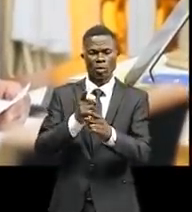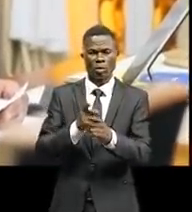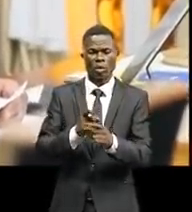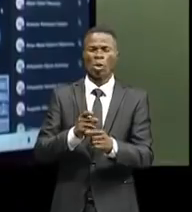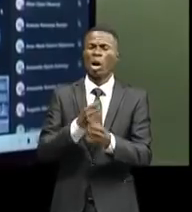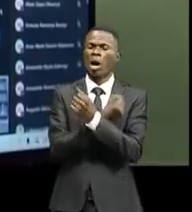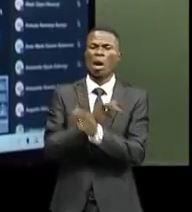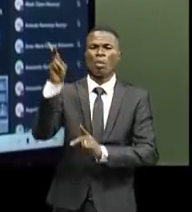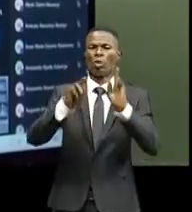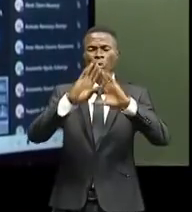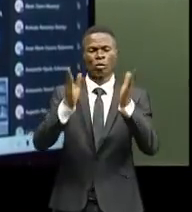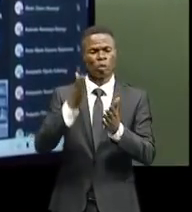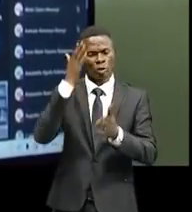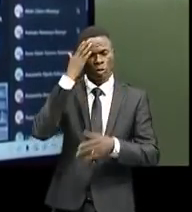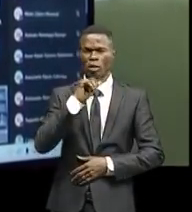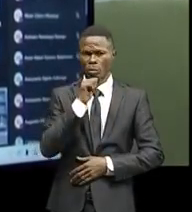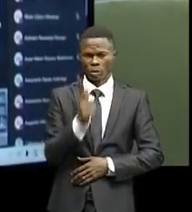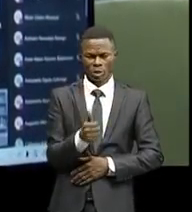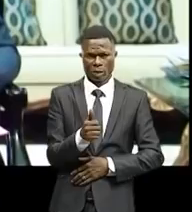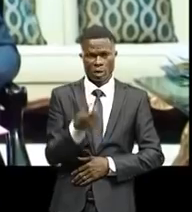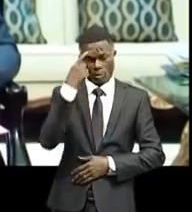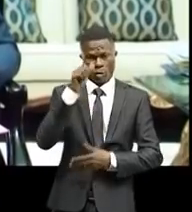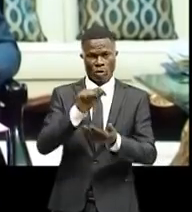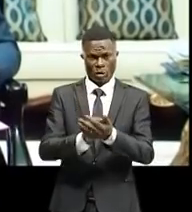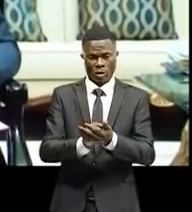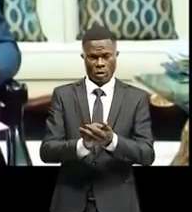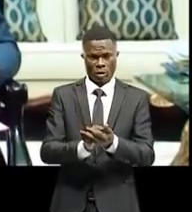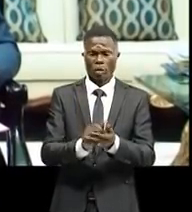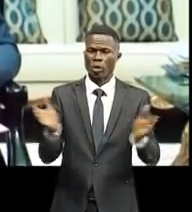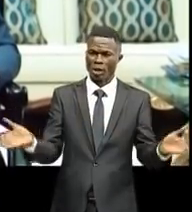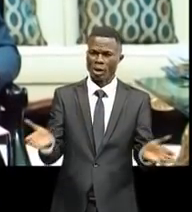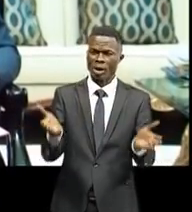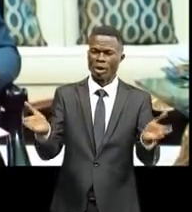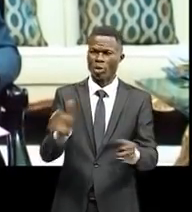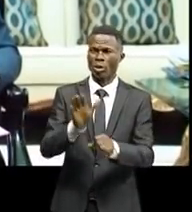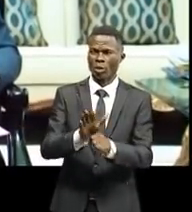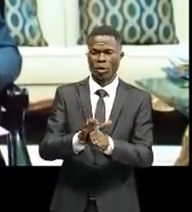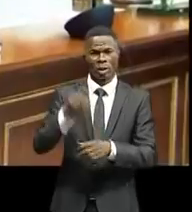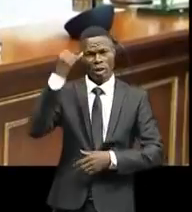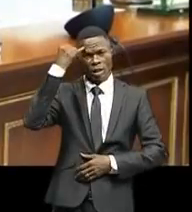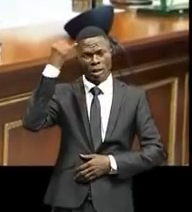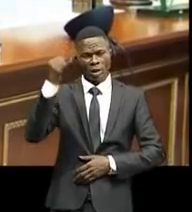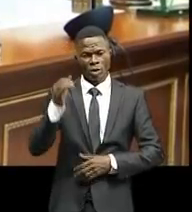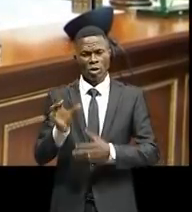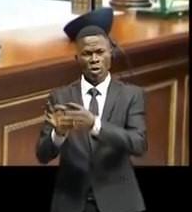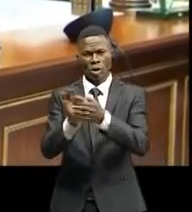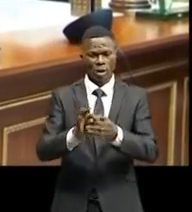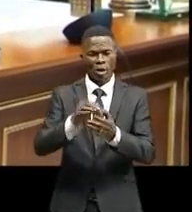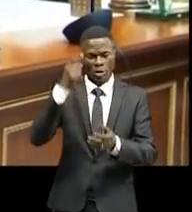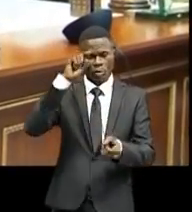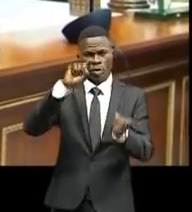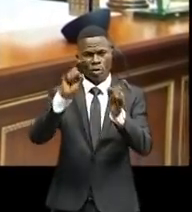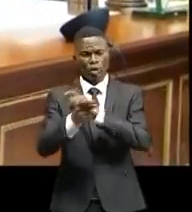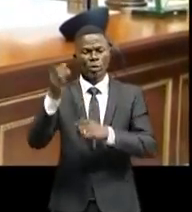des usagers de la route. À cet effet, il a encouragé l'initiative de la Coordination pour le changement